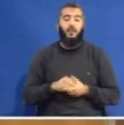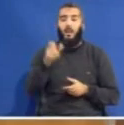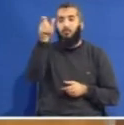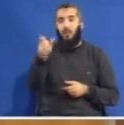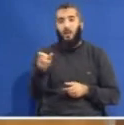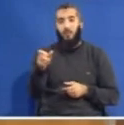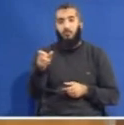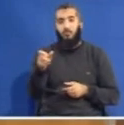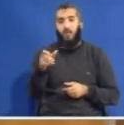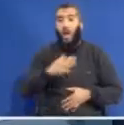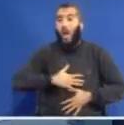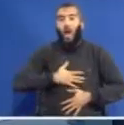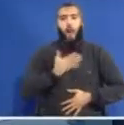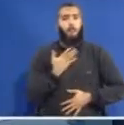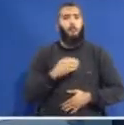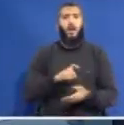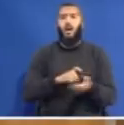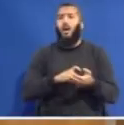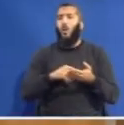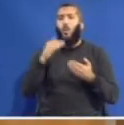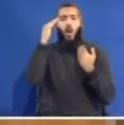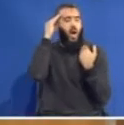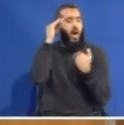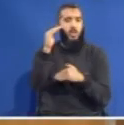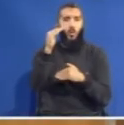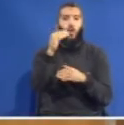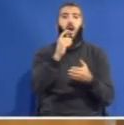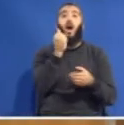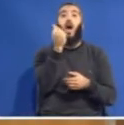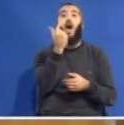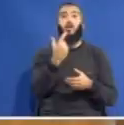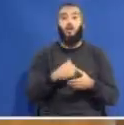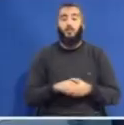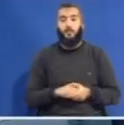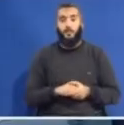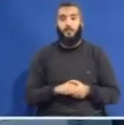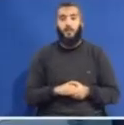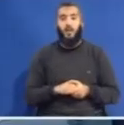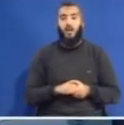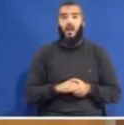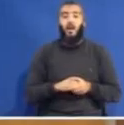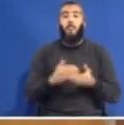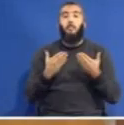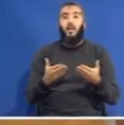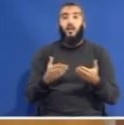جما. لكن عندما يتعارض حب المال مع حب الله،